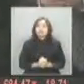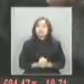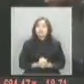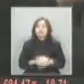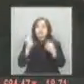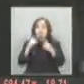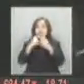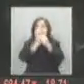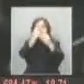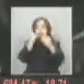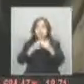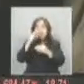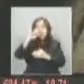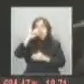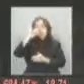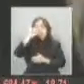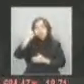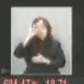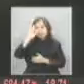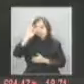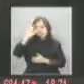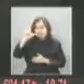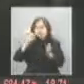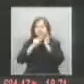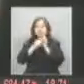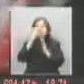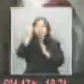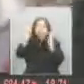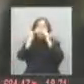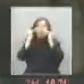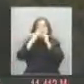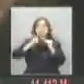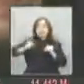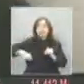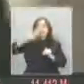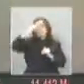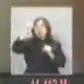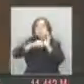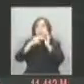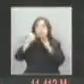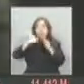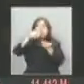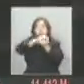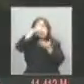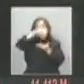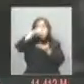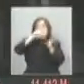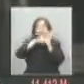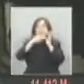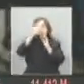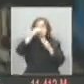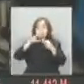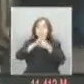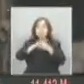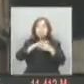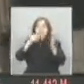ตวแทนของผู้เล่นใน NFL มีการร้องขอคามเป็ทougทสานจากการทถกบนดาเจ้าของทมใน NFLทำการกล็อกแ